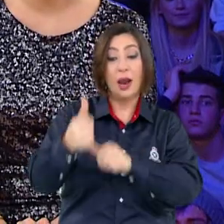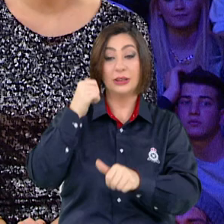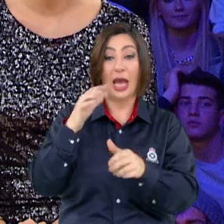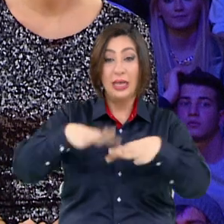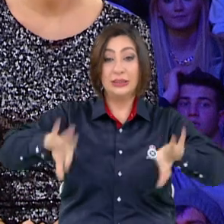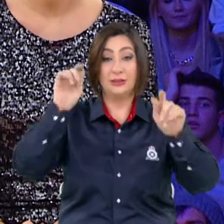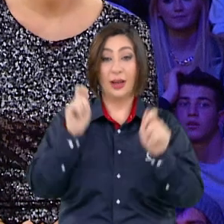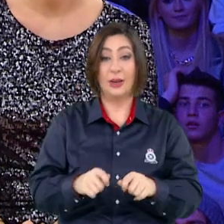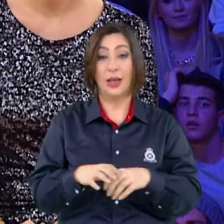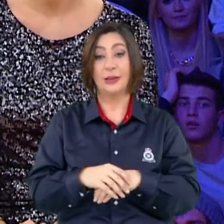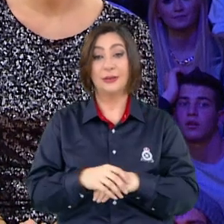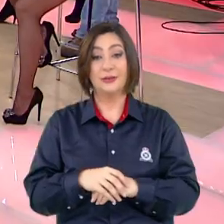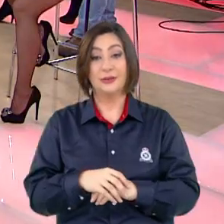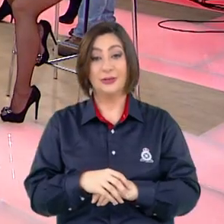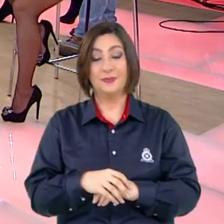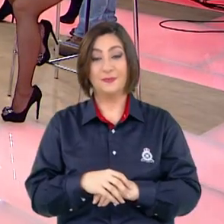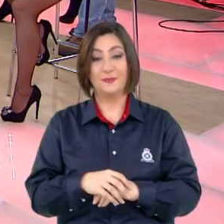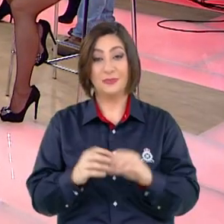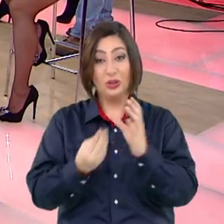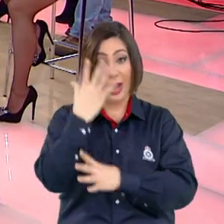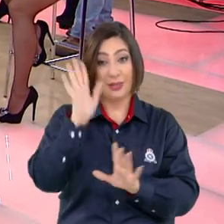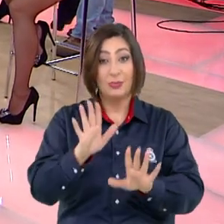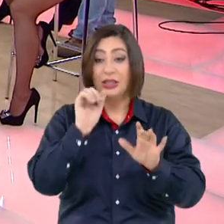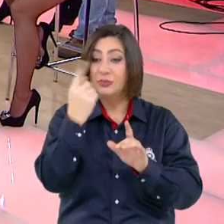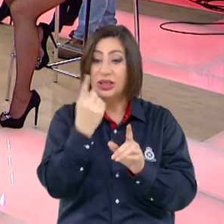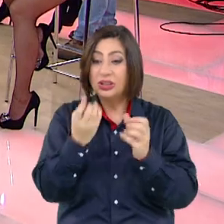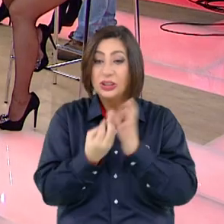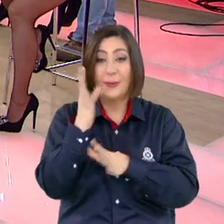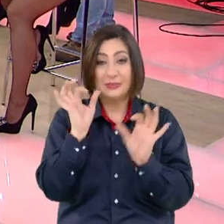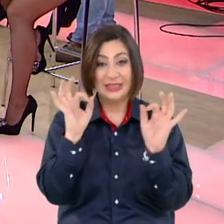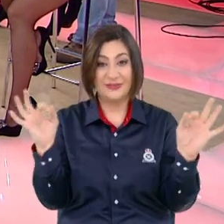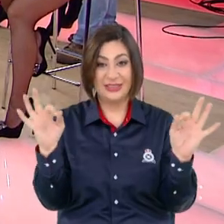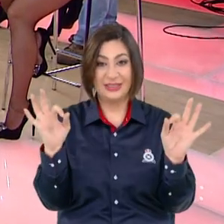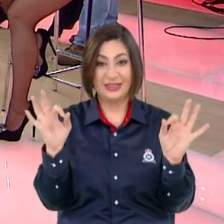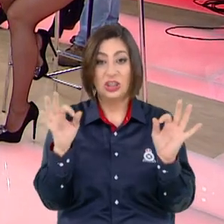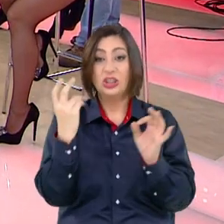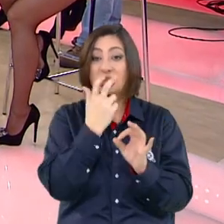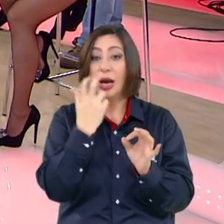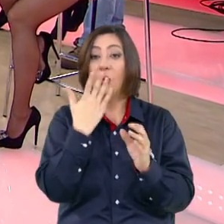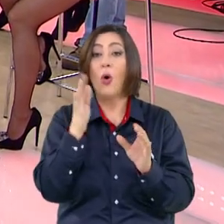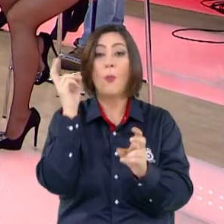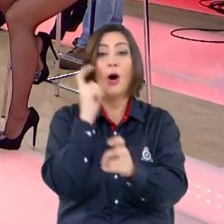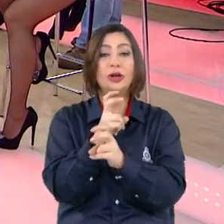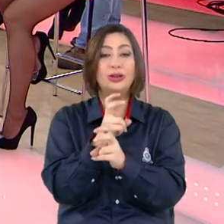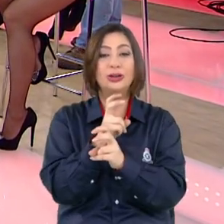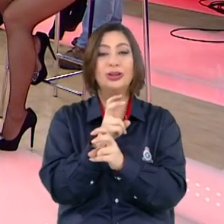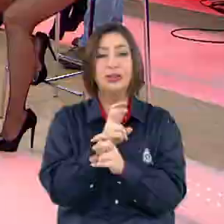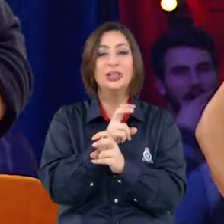dönerek çıkarttım. Ben fabrika ayarlarına geri dönerek çıkardım. Hiçbir şey çıkarmadım. Sıfır. Ha, yani şarkı yok içinde.